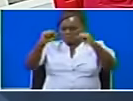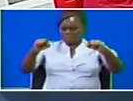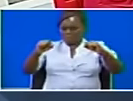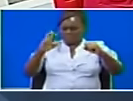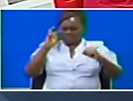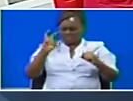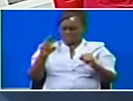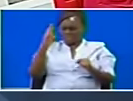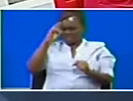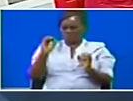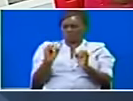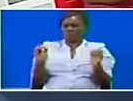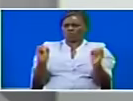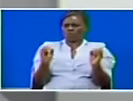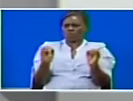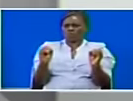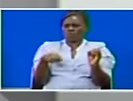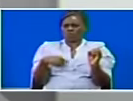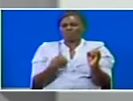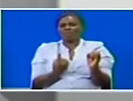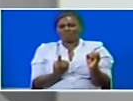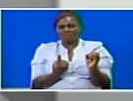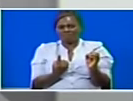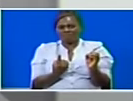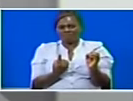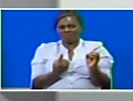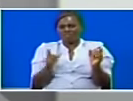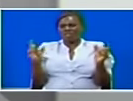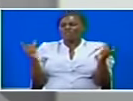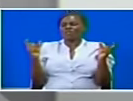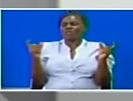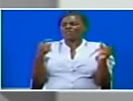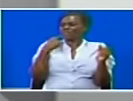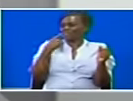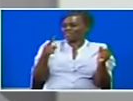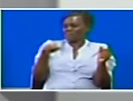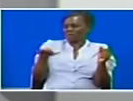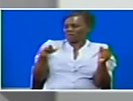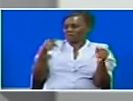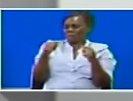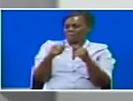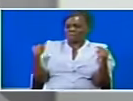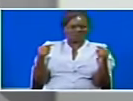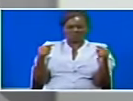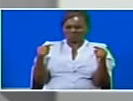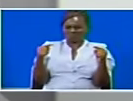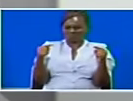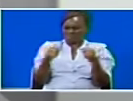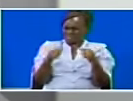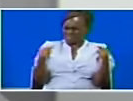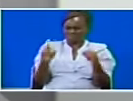sioni sababu gani kabisa kama sisi ni wanahabari tunasema Kalonzo ni msaliti. Hajawahi kuwa